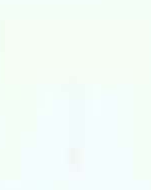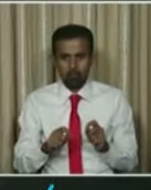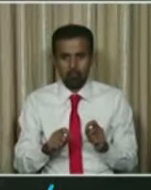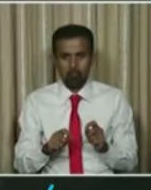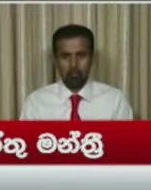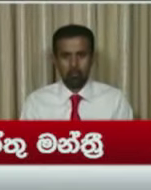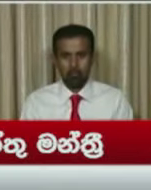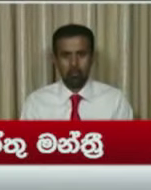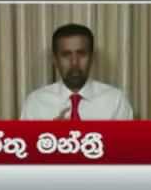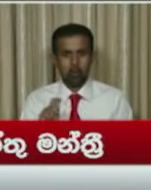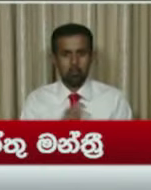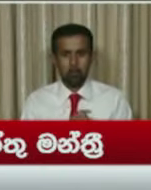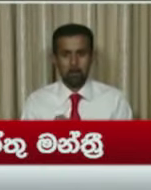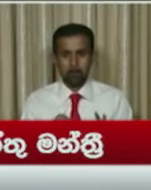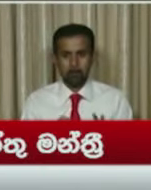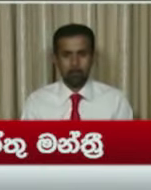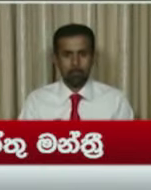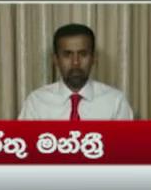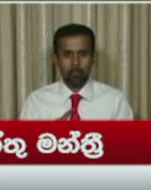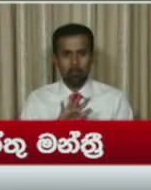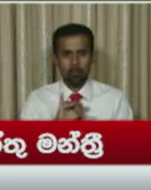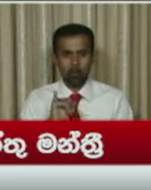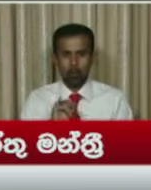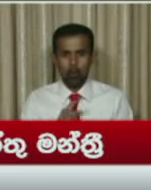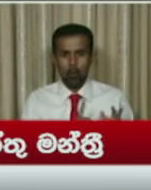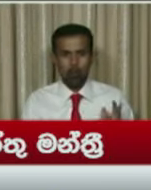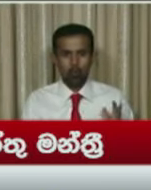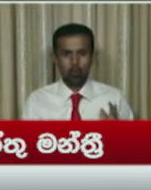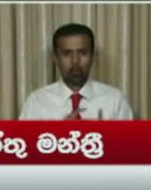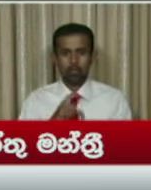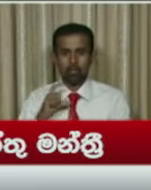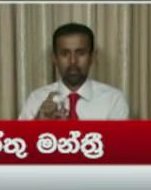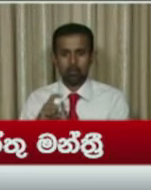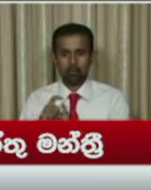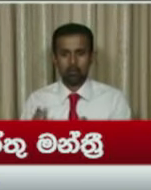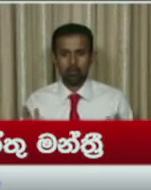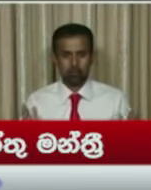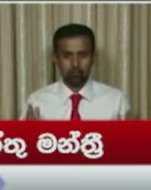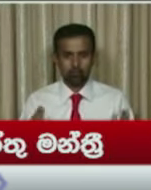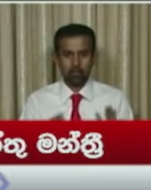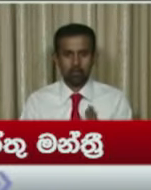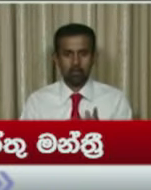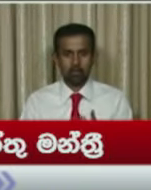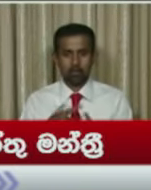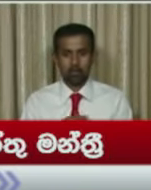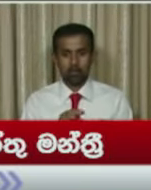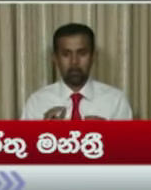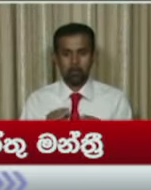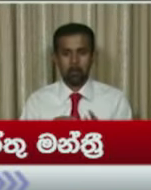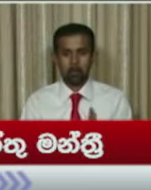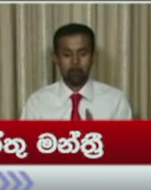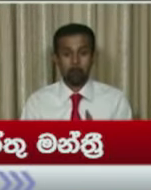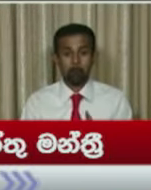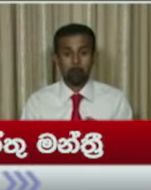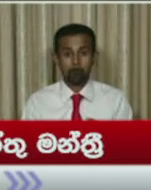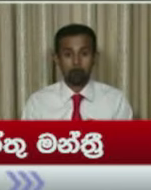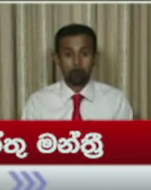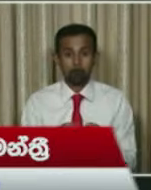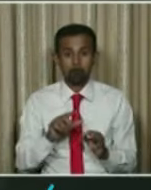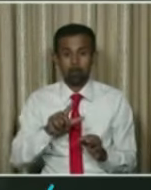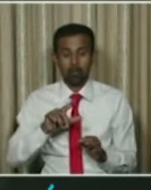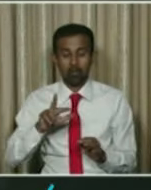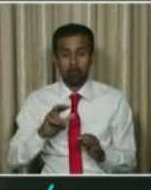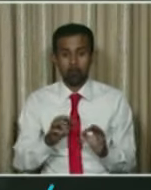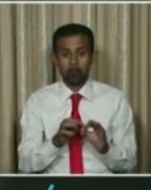මණ්ඩලයේ ආදායම බිලියන 156 ඔක්තෝබර් ඉඳලා දෙසැම්බර් දක්වා බදු පසුලාභයේ බිලියන 78යි එතකොට බදු පෙරලාභයේ